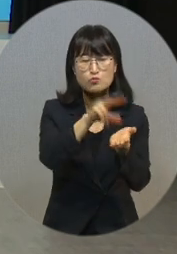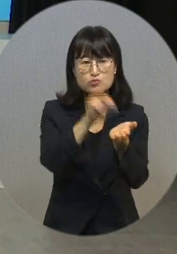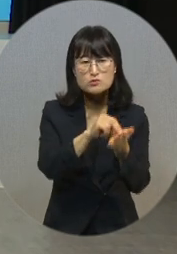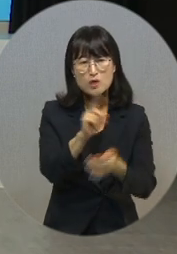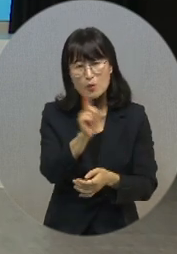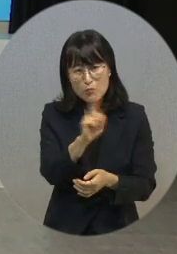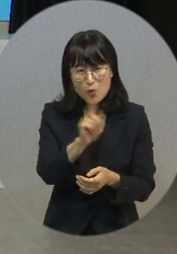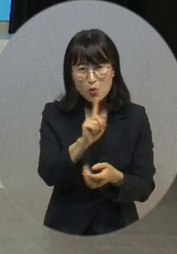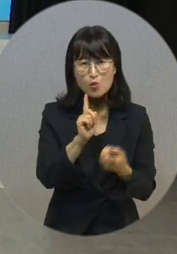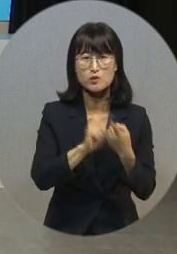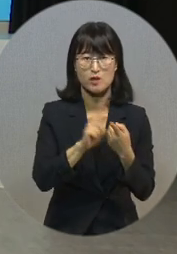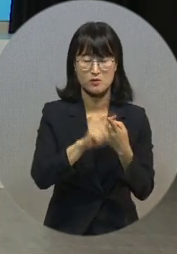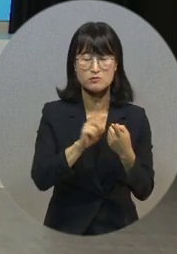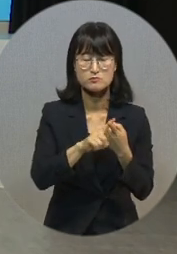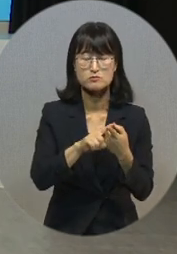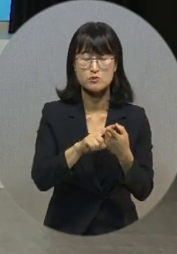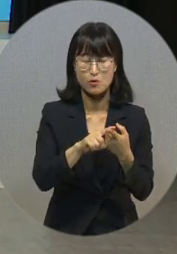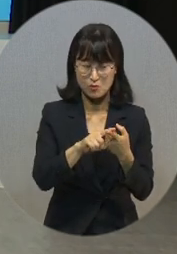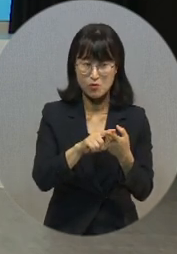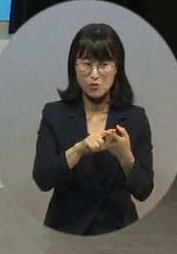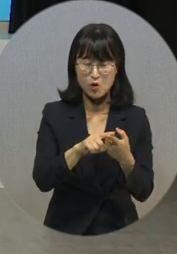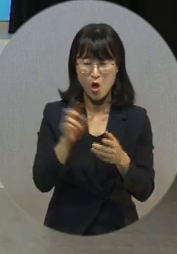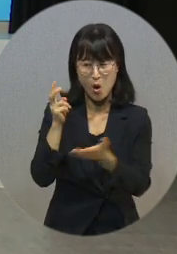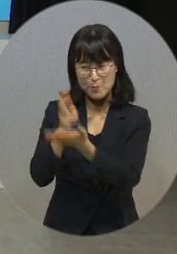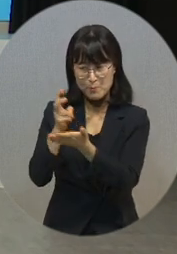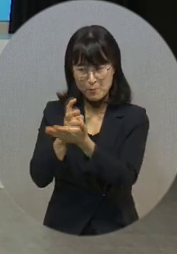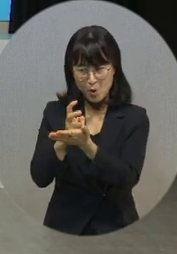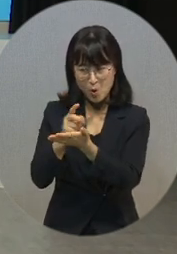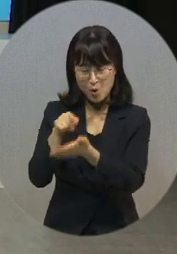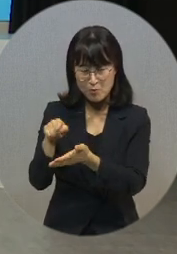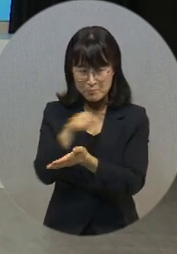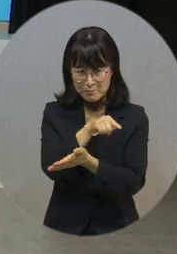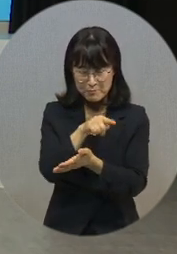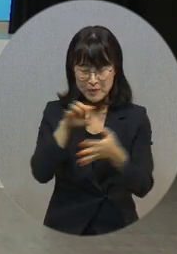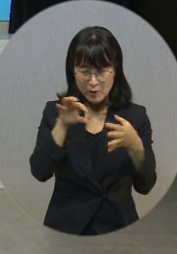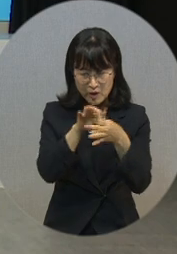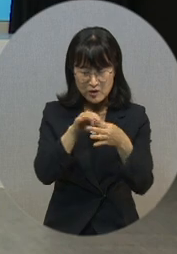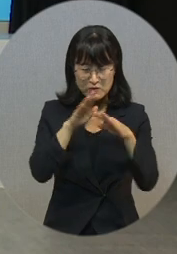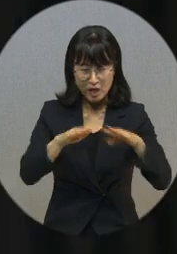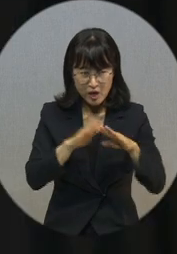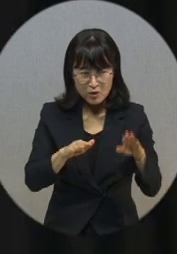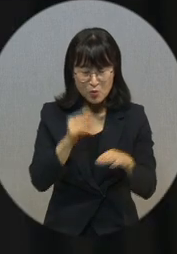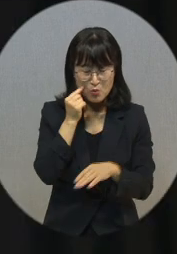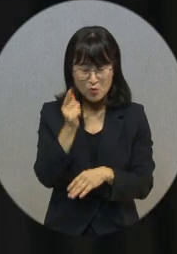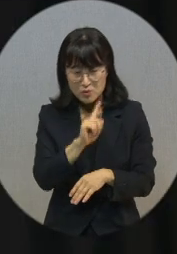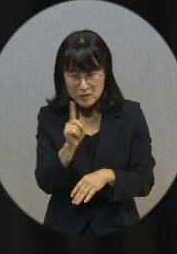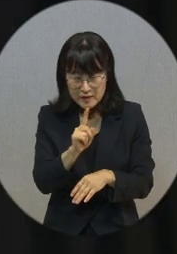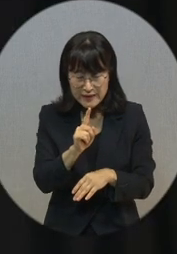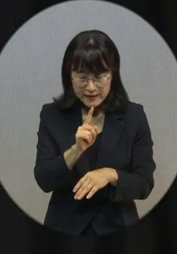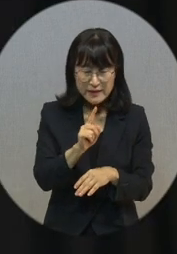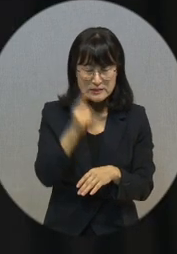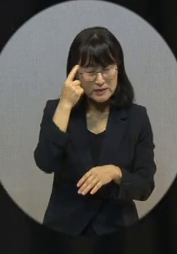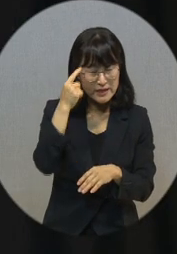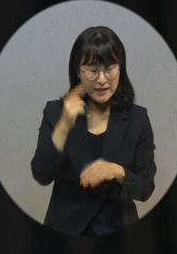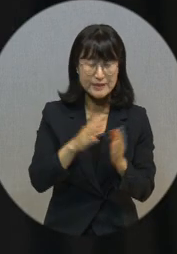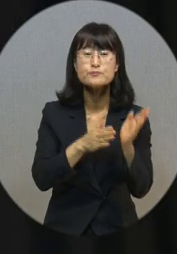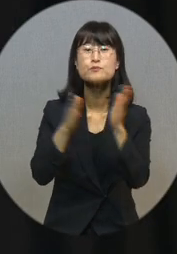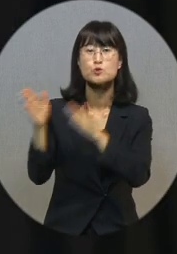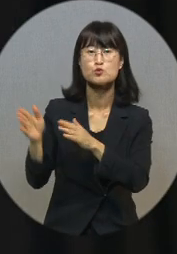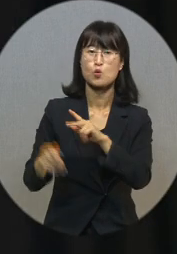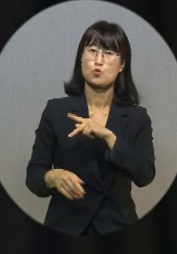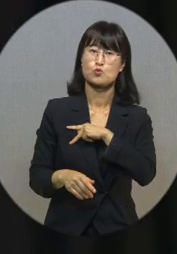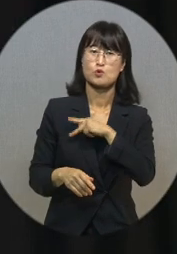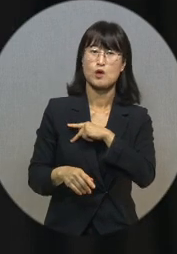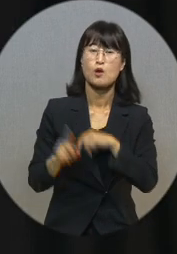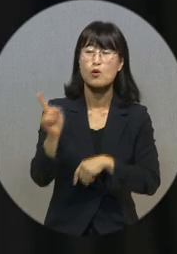됐는지를 현실을 짚어서 네. 그걸 법적 테두리 안에서 풀어나가는 반면에 정치인으로서는 의뢰인보단